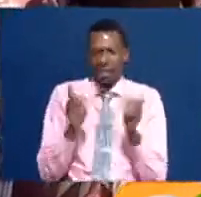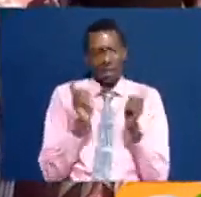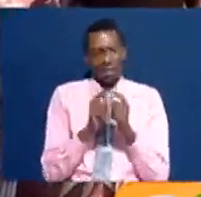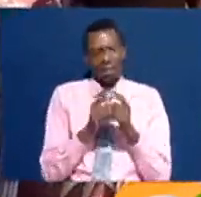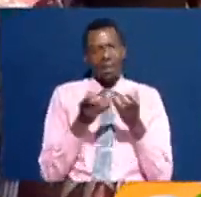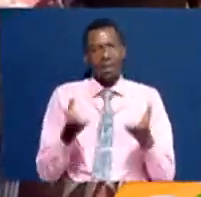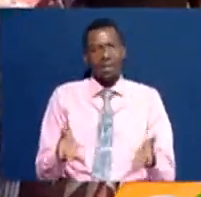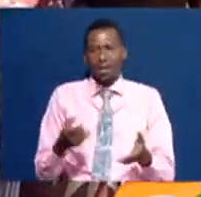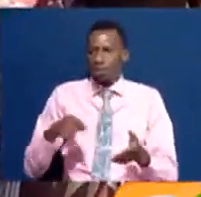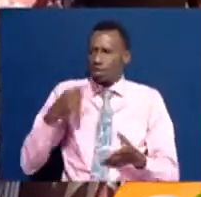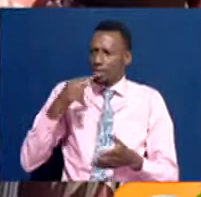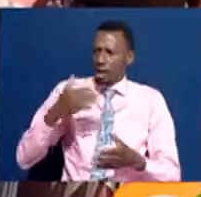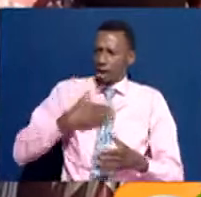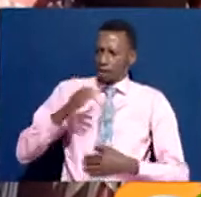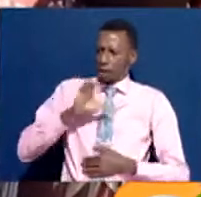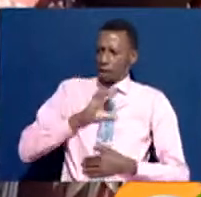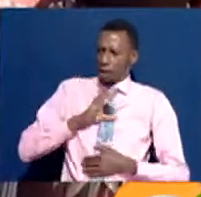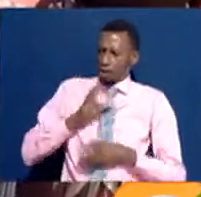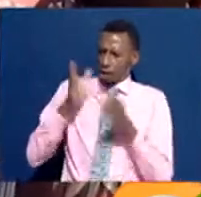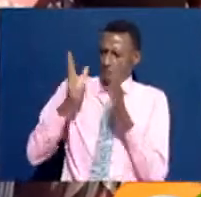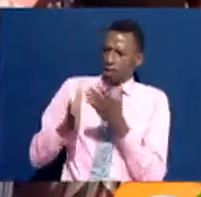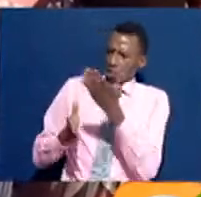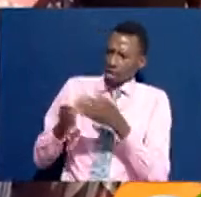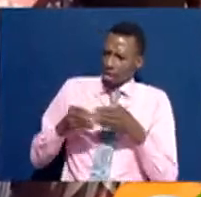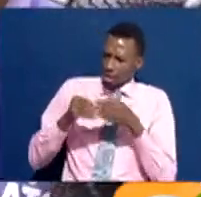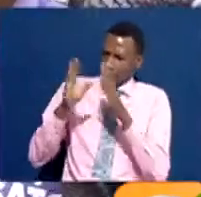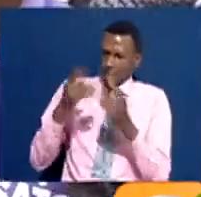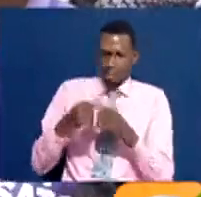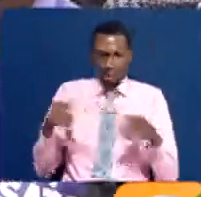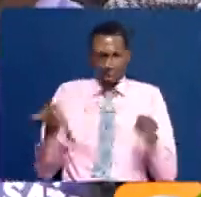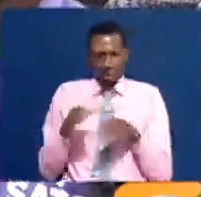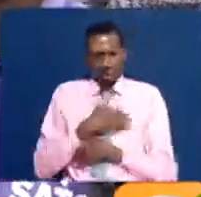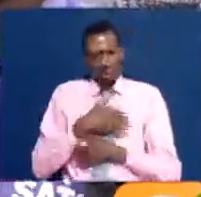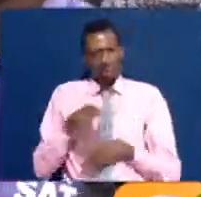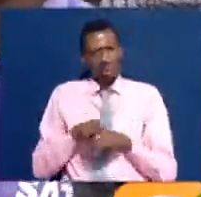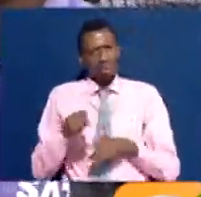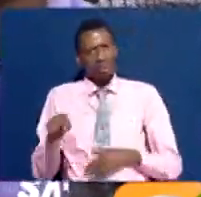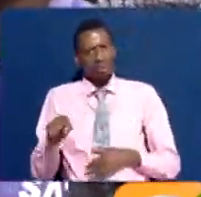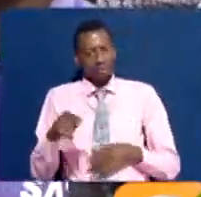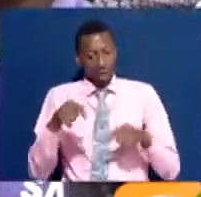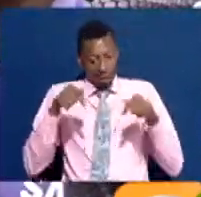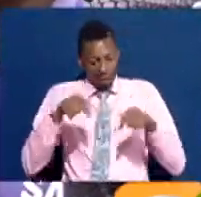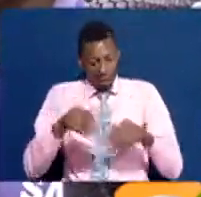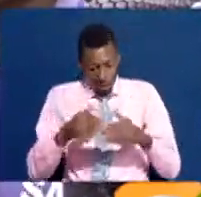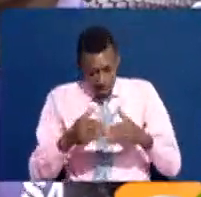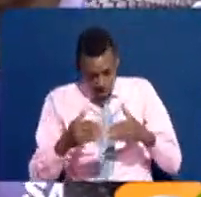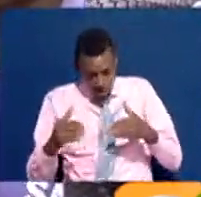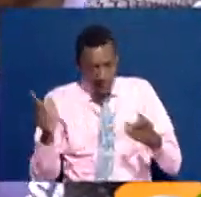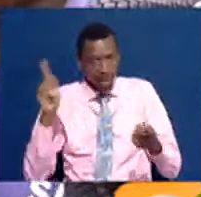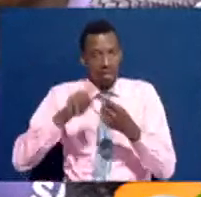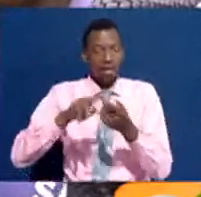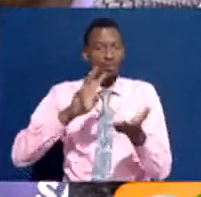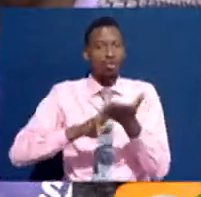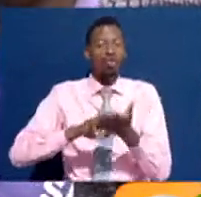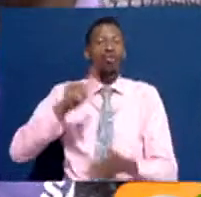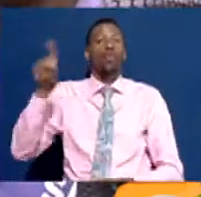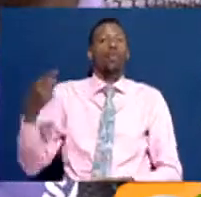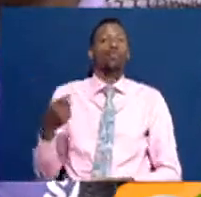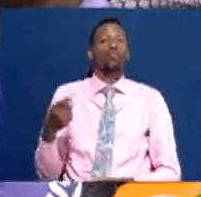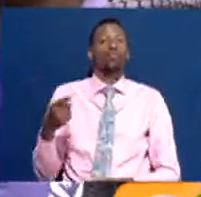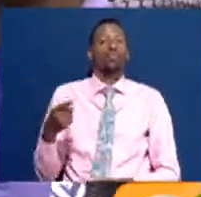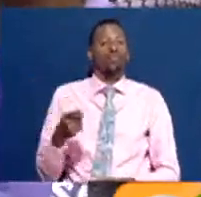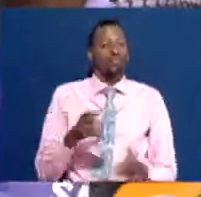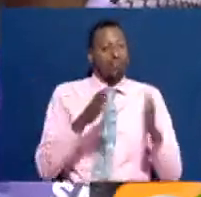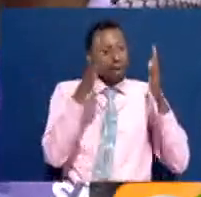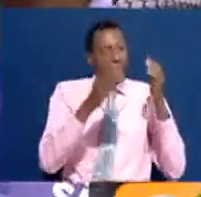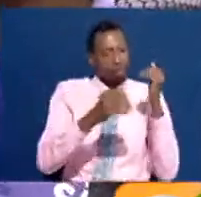tunasema tuko na mtu yetu ambaye anaongoza. Kumbe ilikuwa namna hii. Kutoka hapa mpaka Migori itakuwa shilingi 1000. Na hii mtu wa